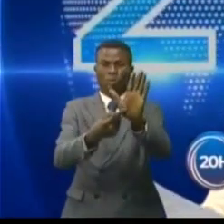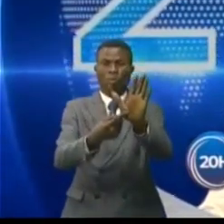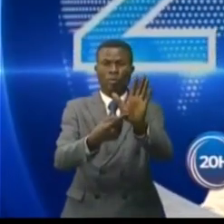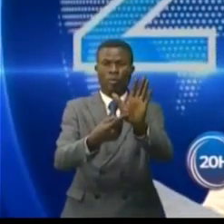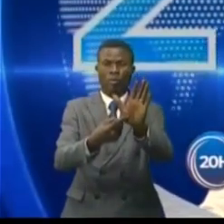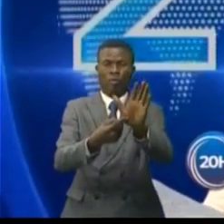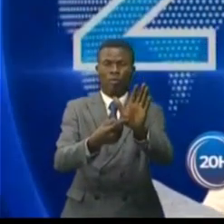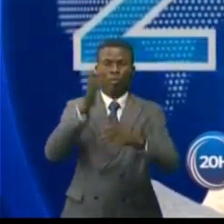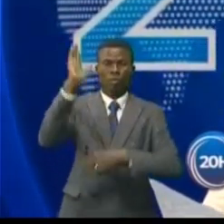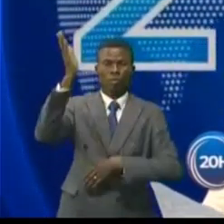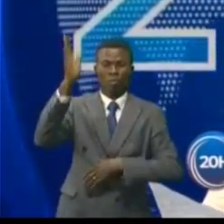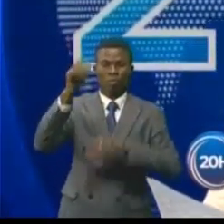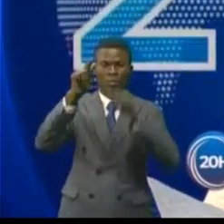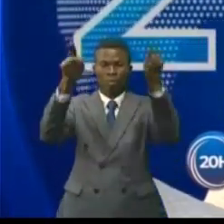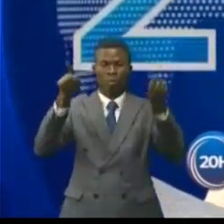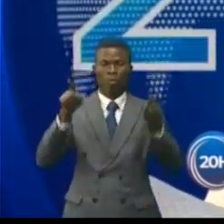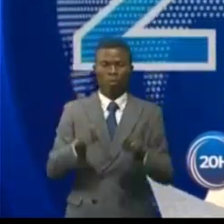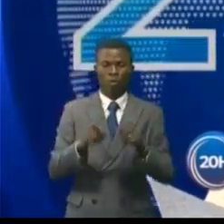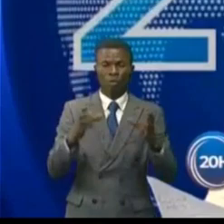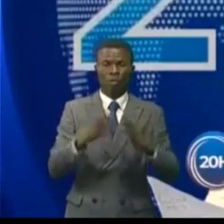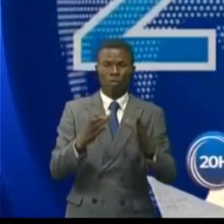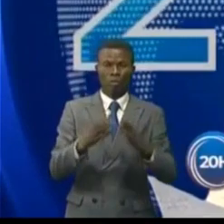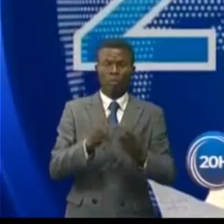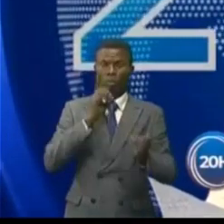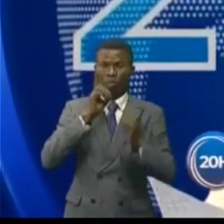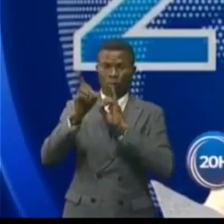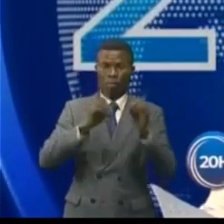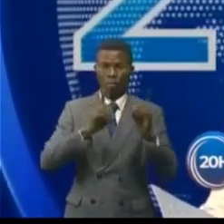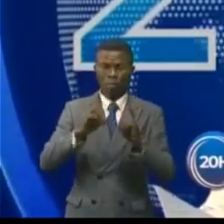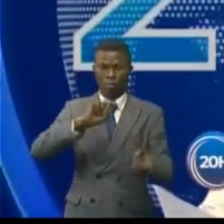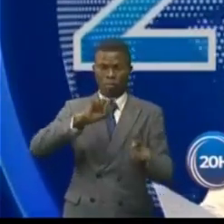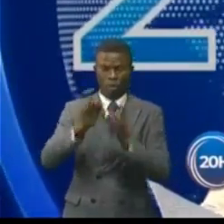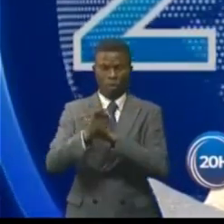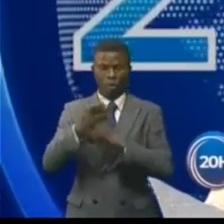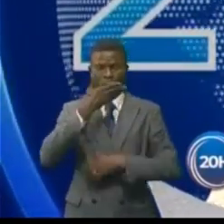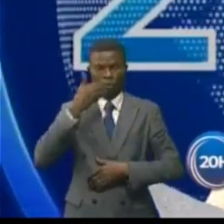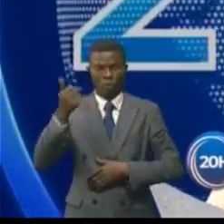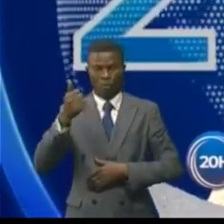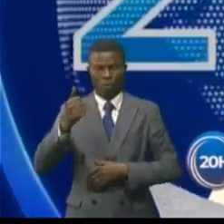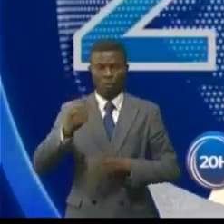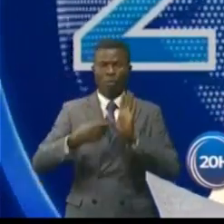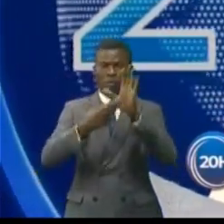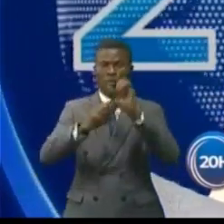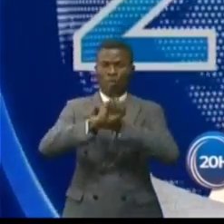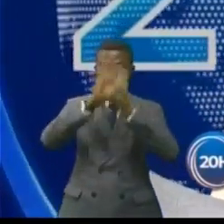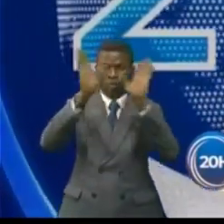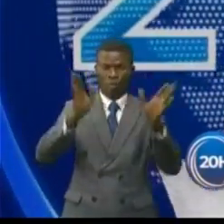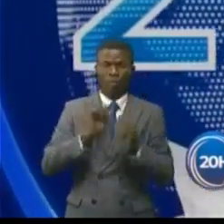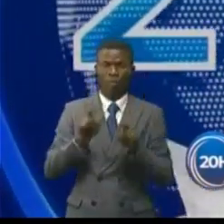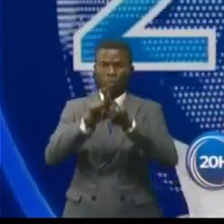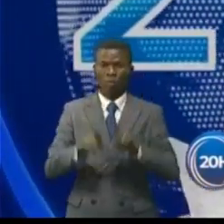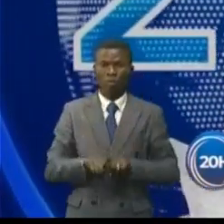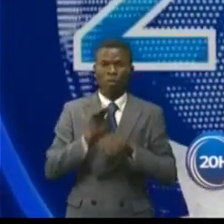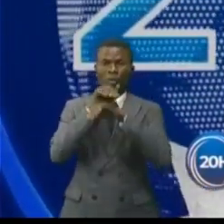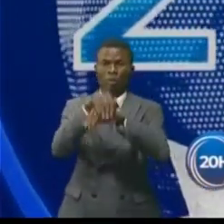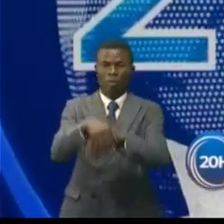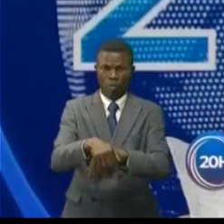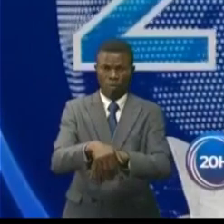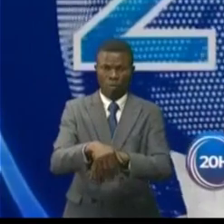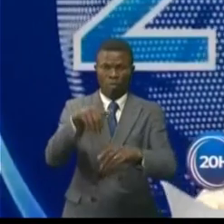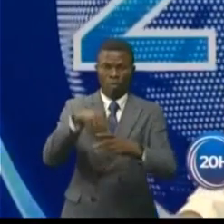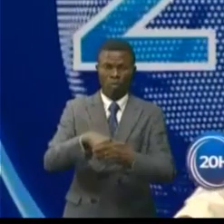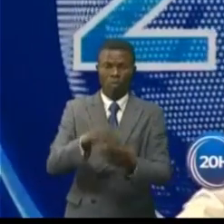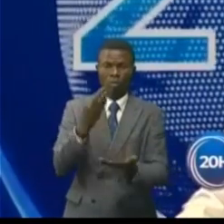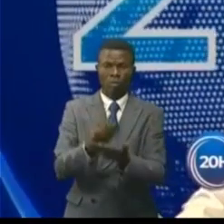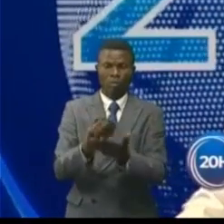cours d'une conférence de presse organisée dans le cadre du dialogue pour l'amélioration de la transparence et de la participation dans les